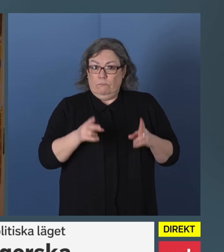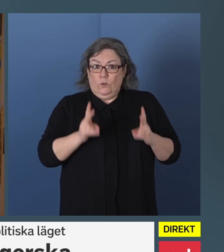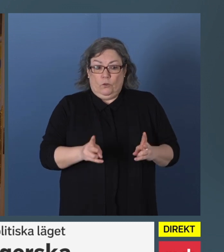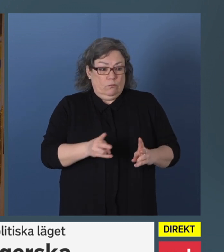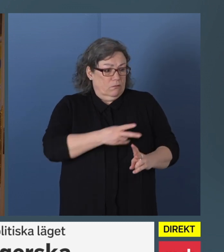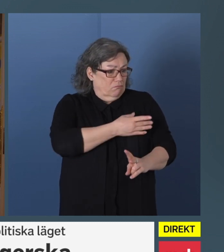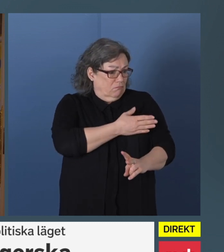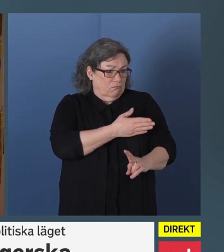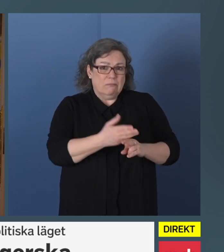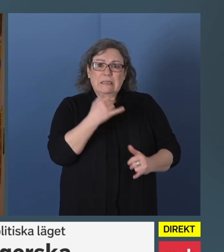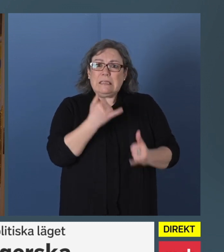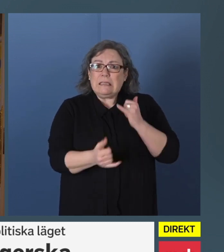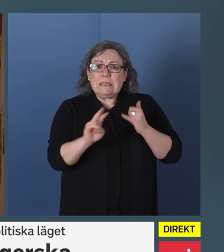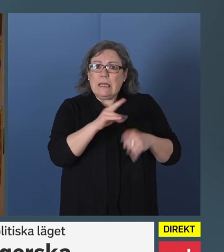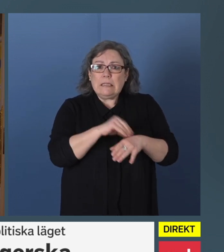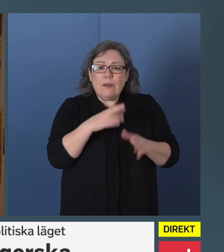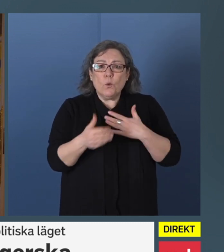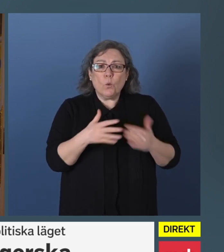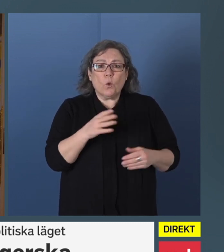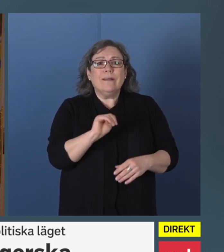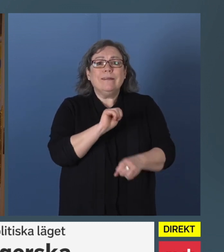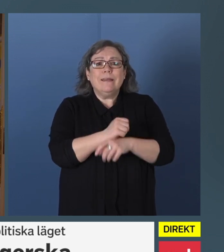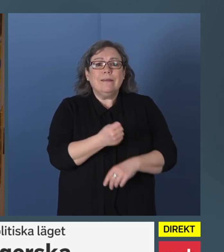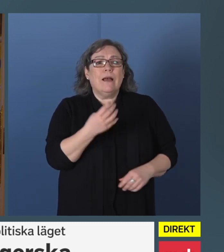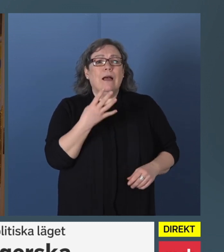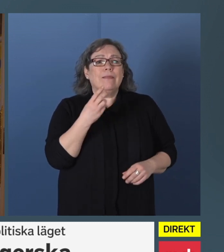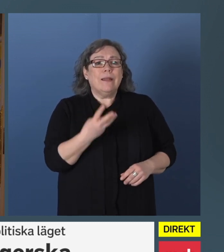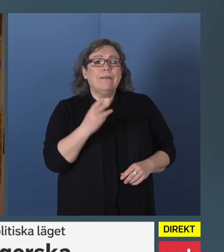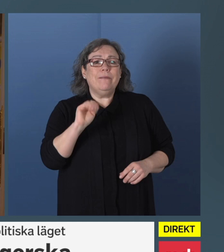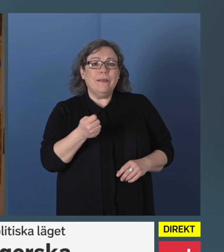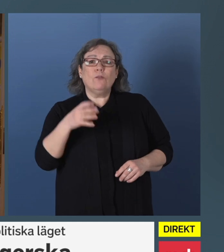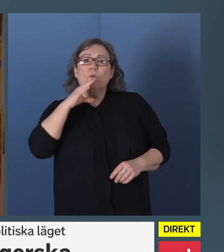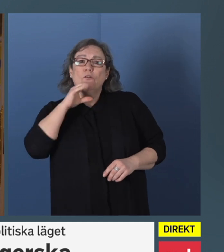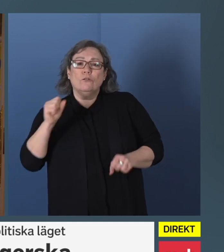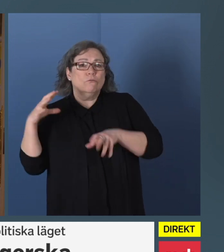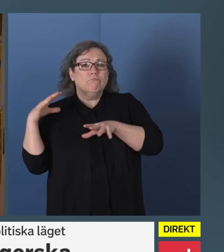sedan Sovjetunionen angrep Finland 1939.